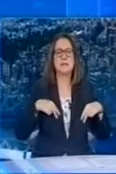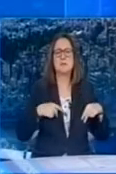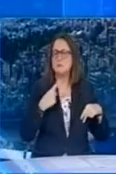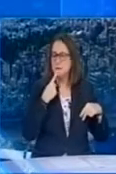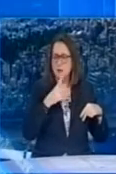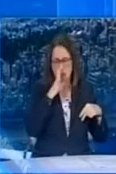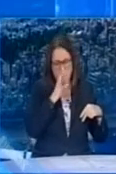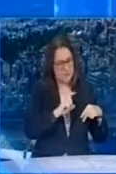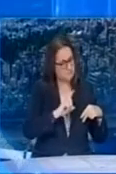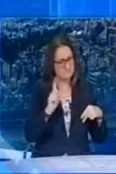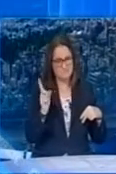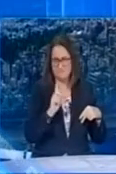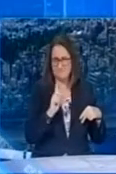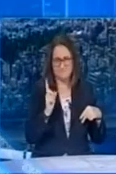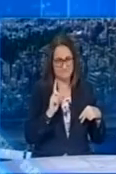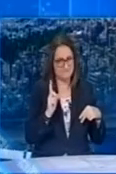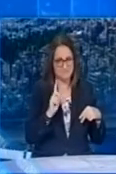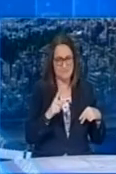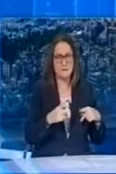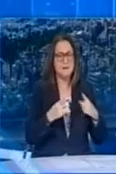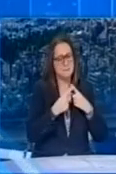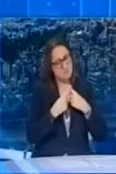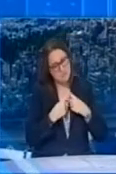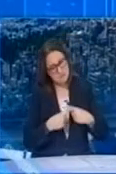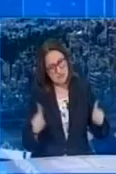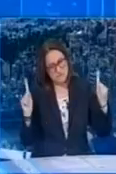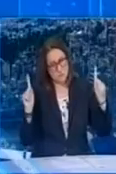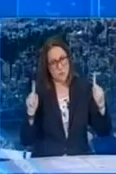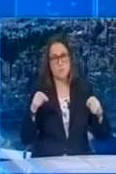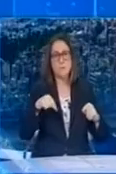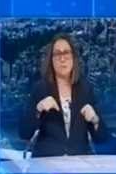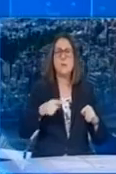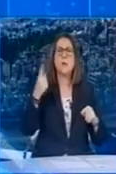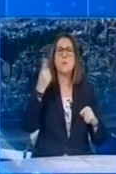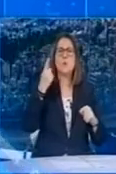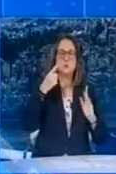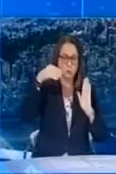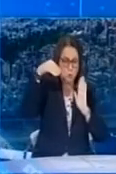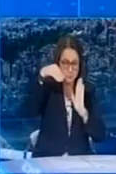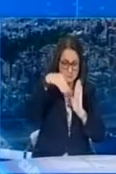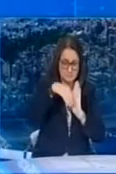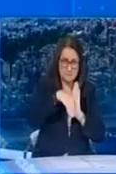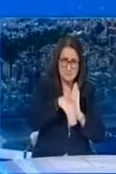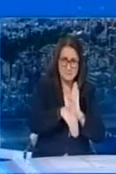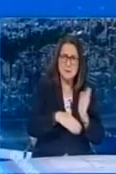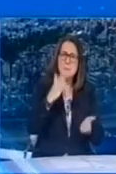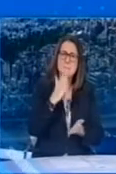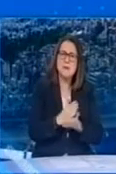Μητσοτάκης. Ο μέσος όρος της ύφεσης στην Ευρωπαϊκή Ένωση